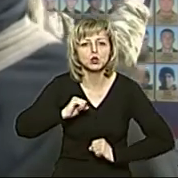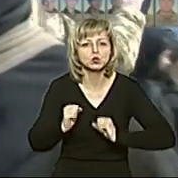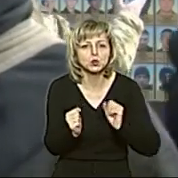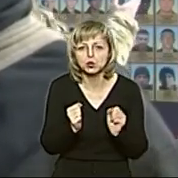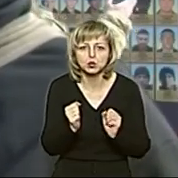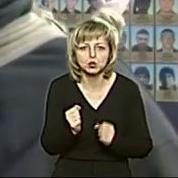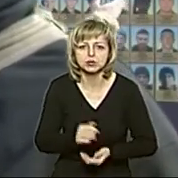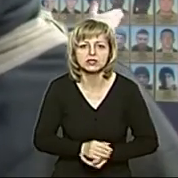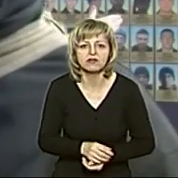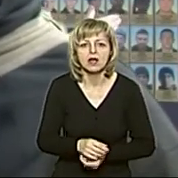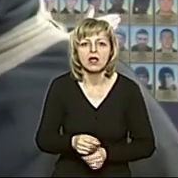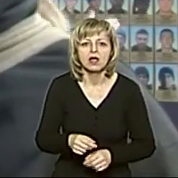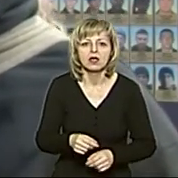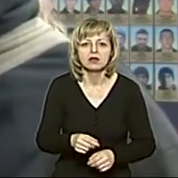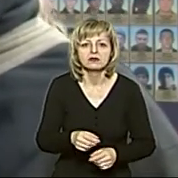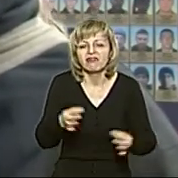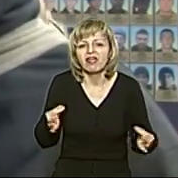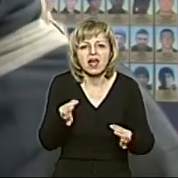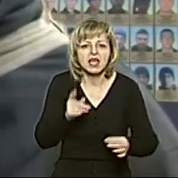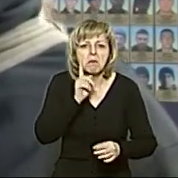Про ніякі перемир'я, про ніякі